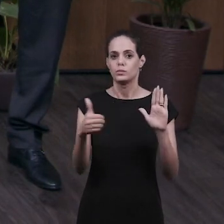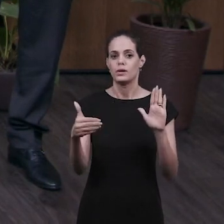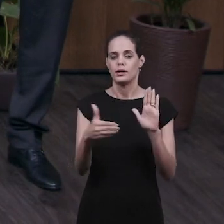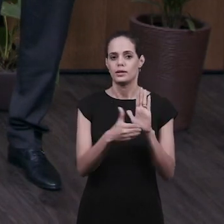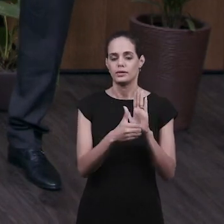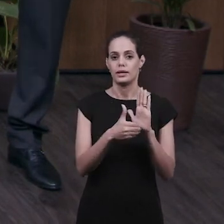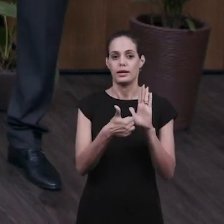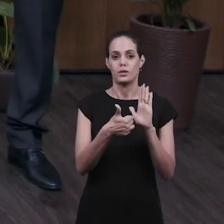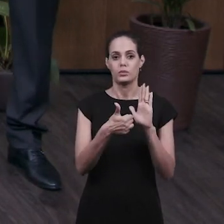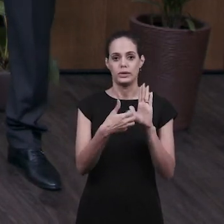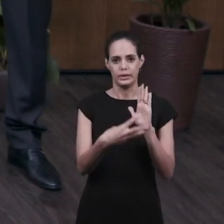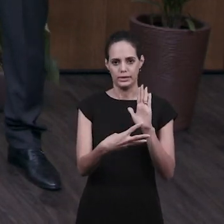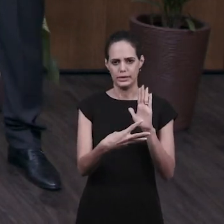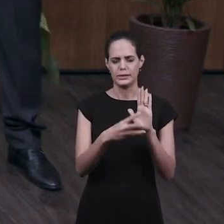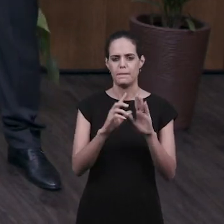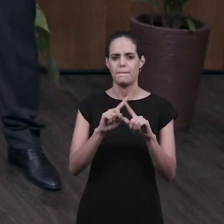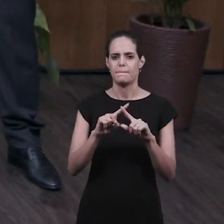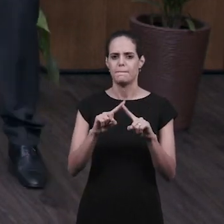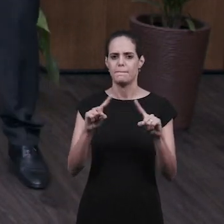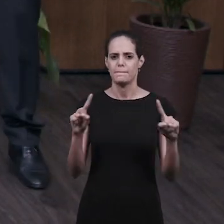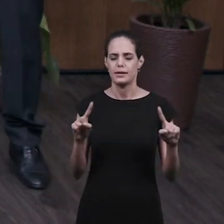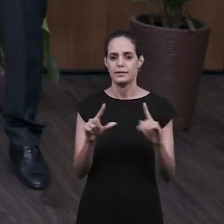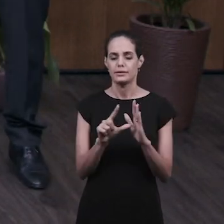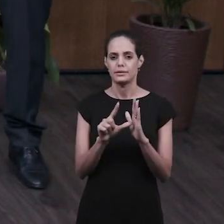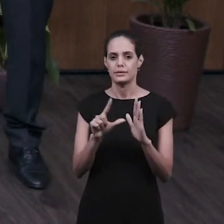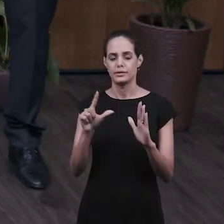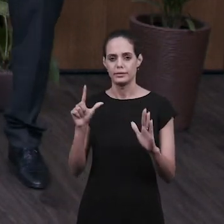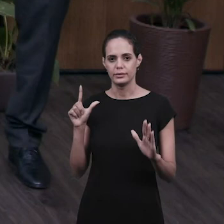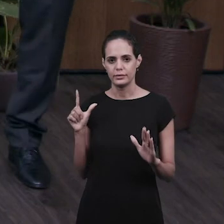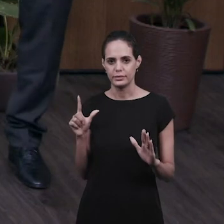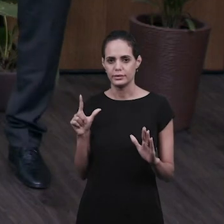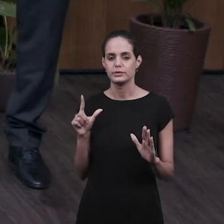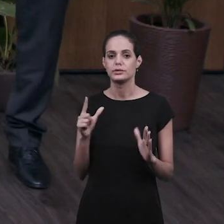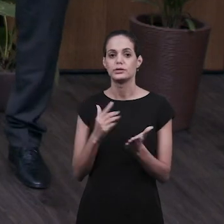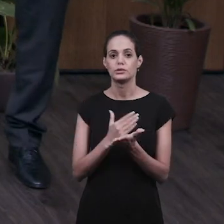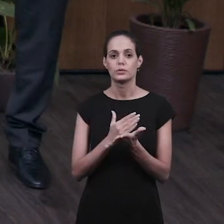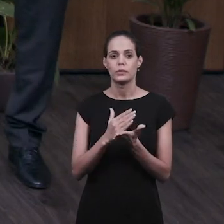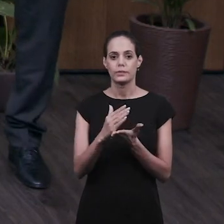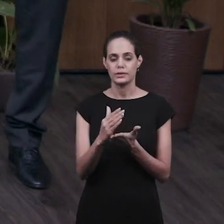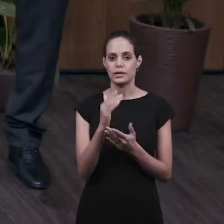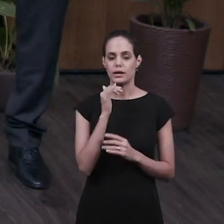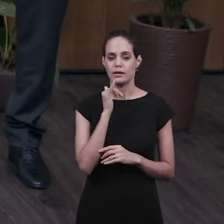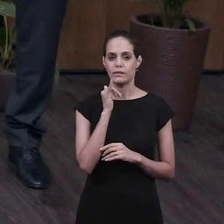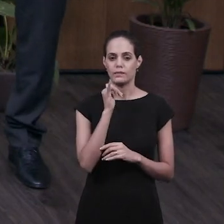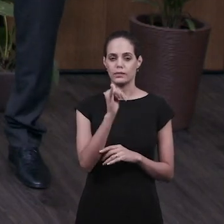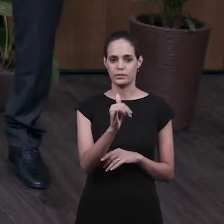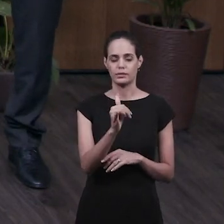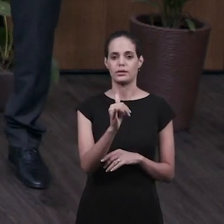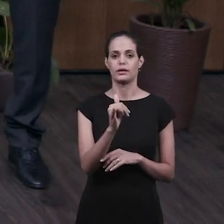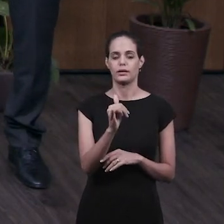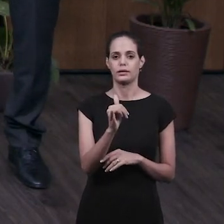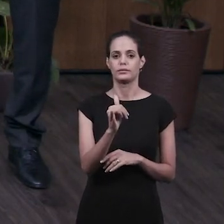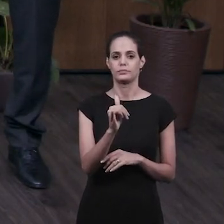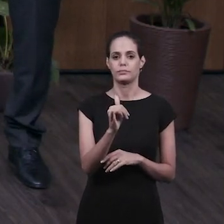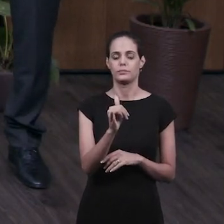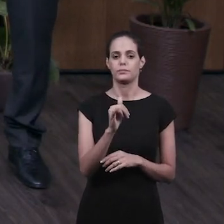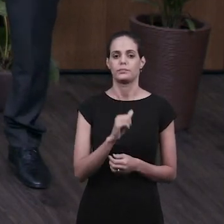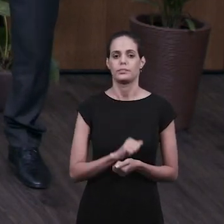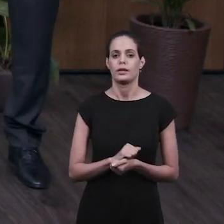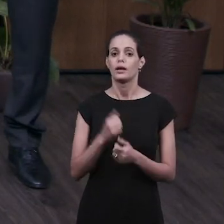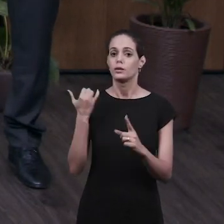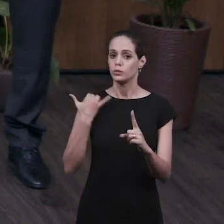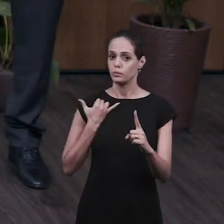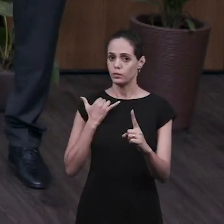1 au verset 13. Mais avant d'entrer dans cette partie